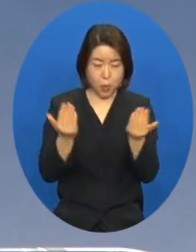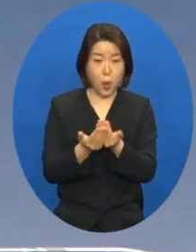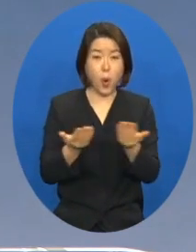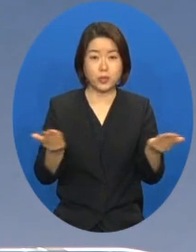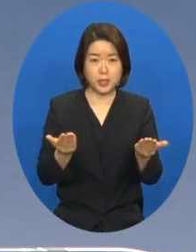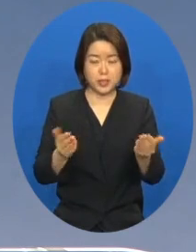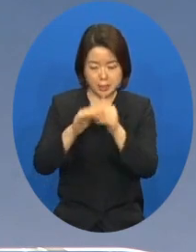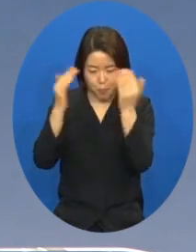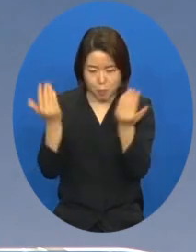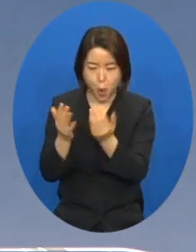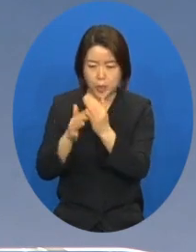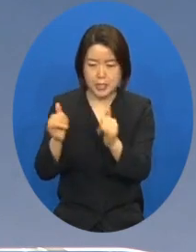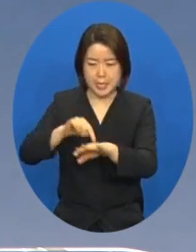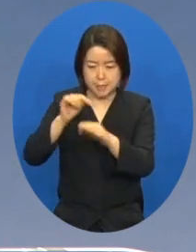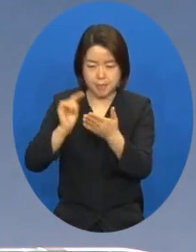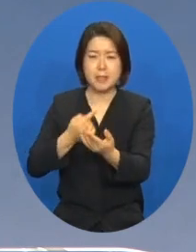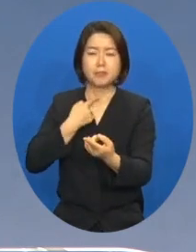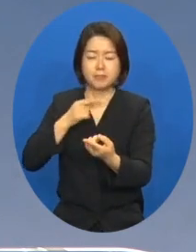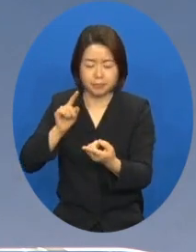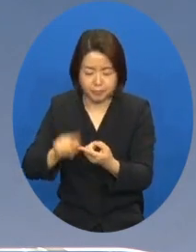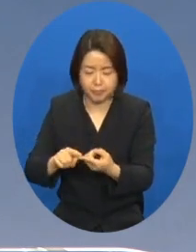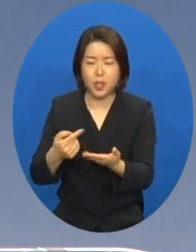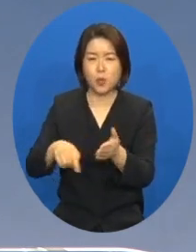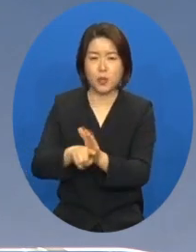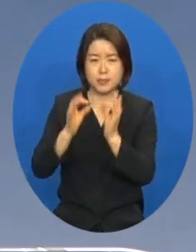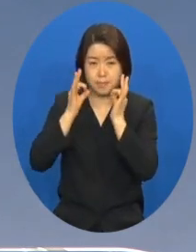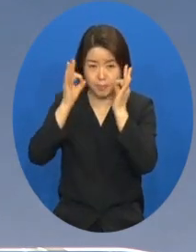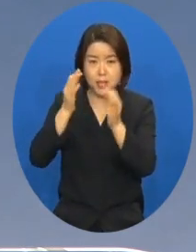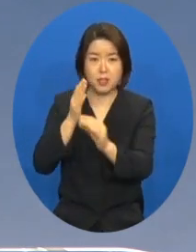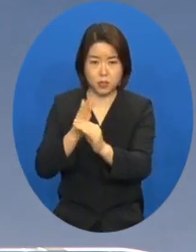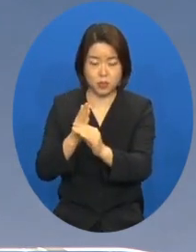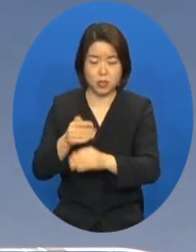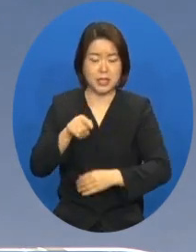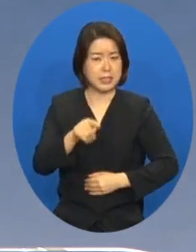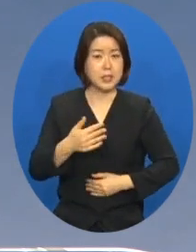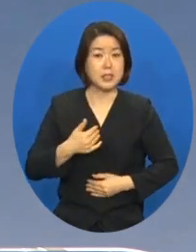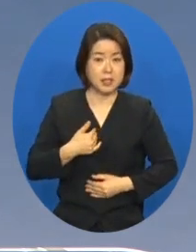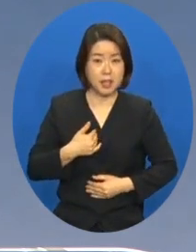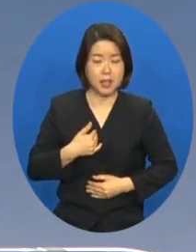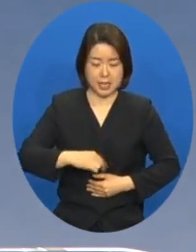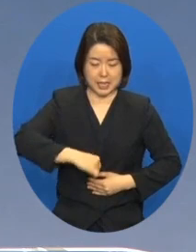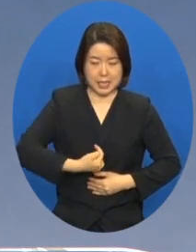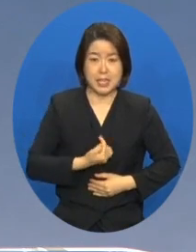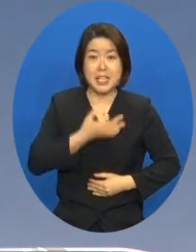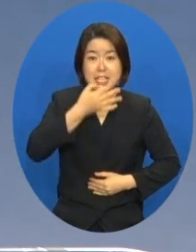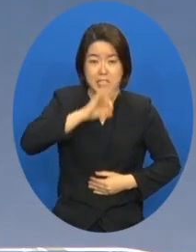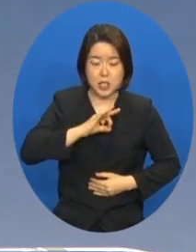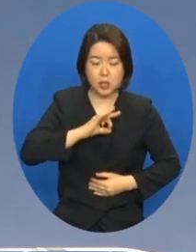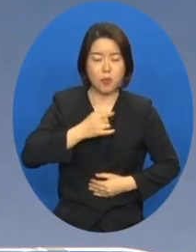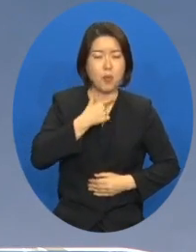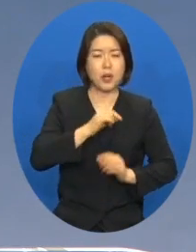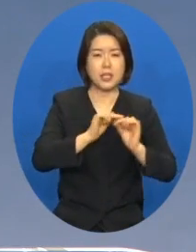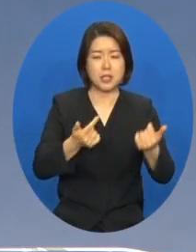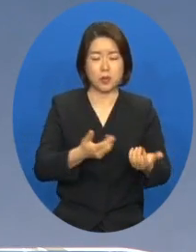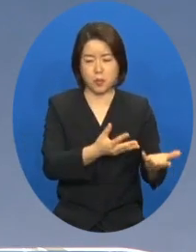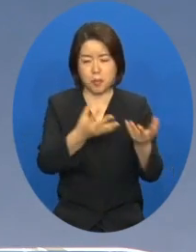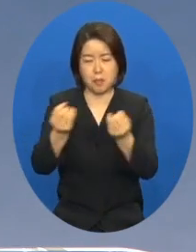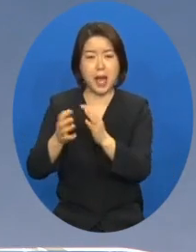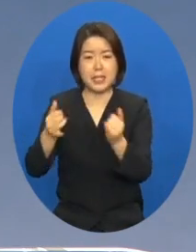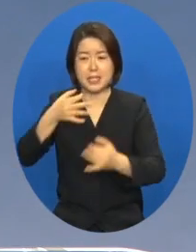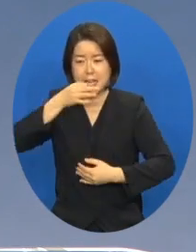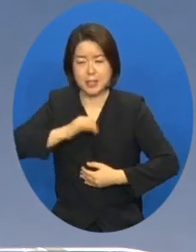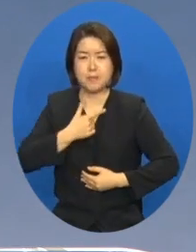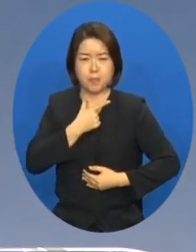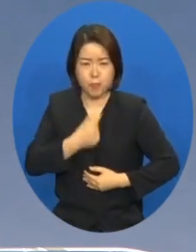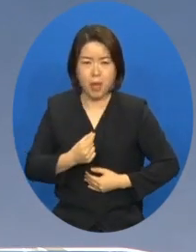모든 사람의 마음에 들게 하려고 애씁니다. 그것은 내가 내 이로움을 구하지 않고 많은 사람의 이로움을